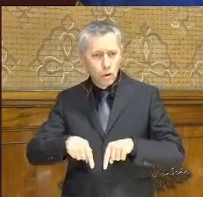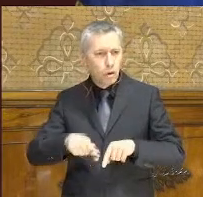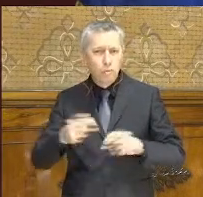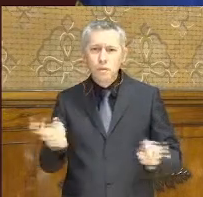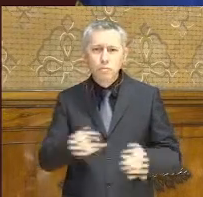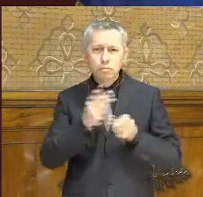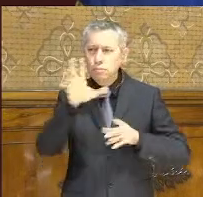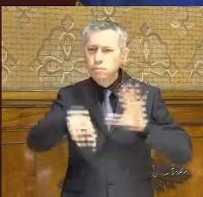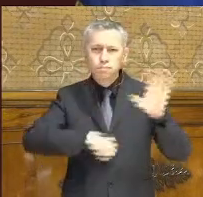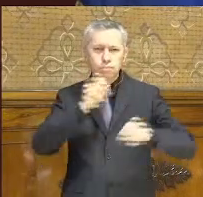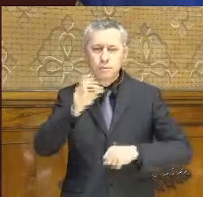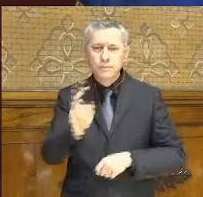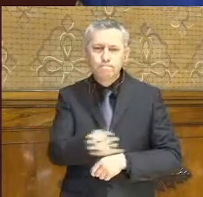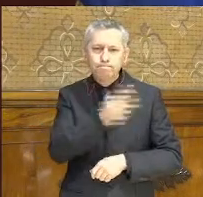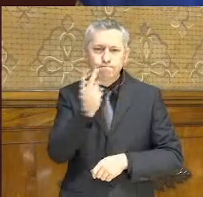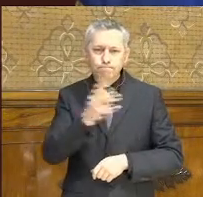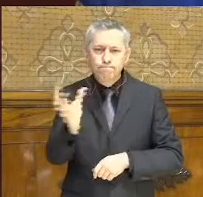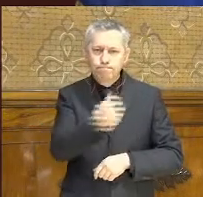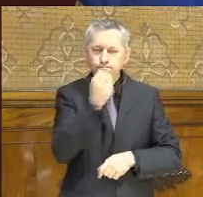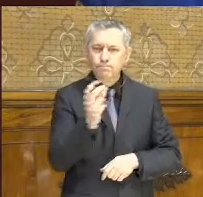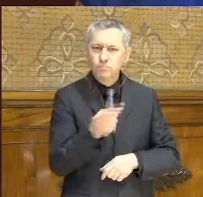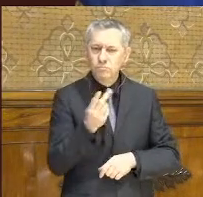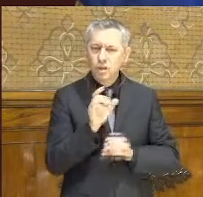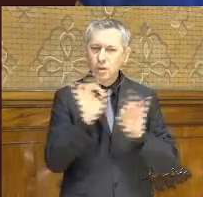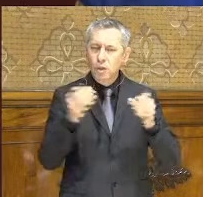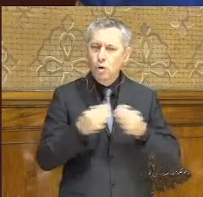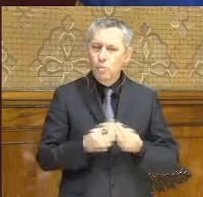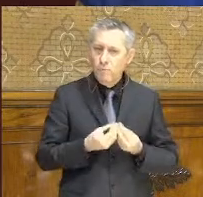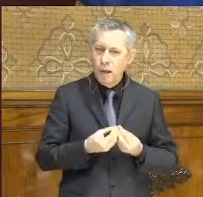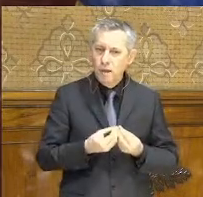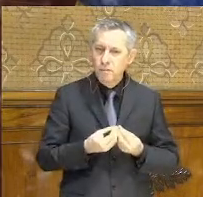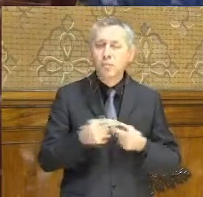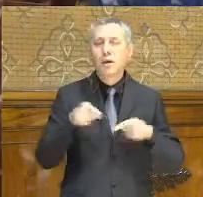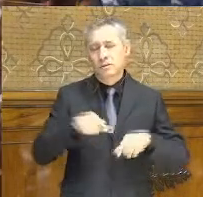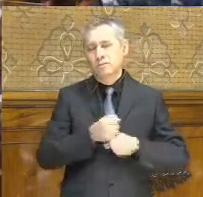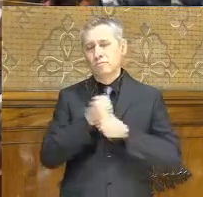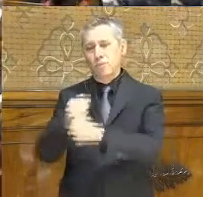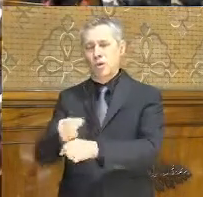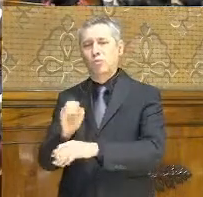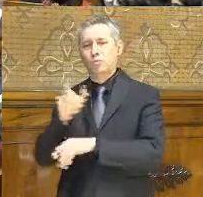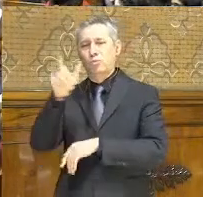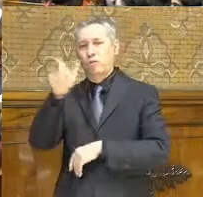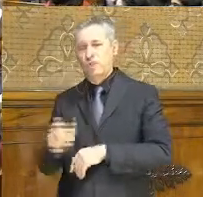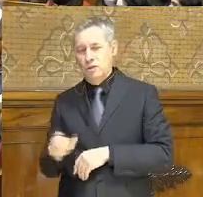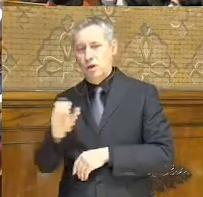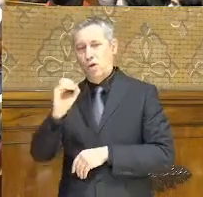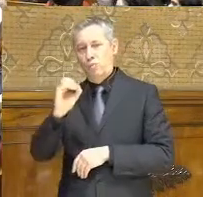alla professoressa Oboe per l'introduzione del nostro ospite. Grazie.